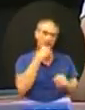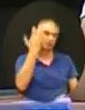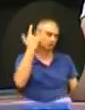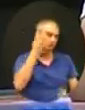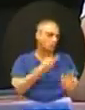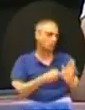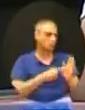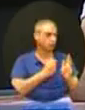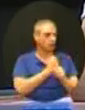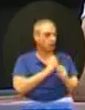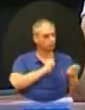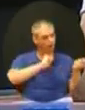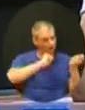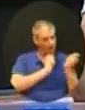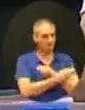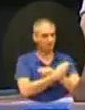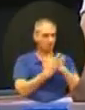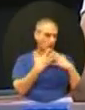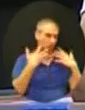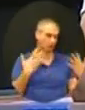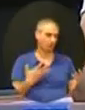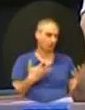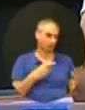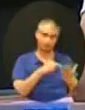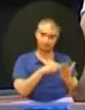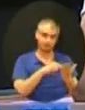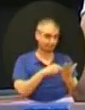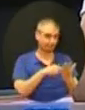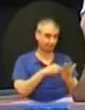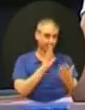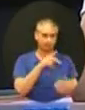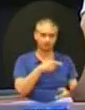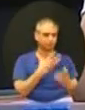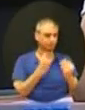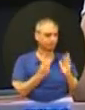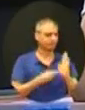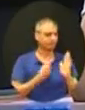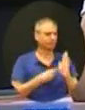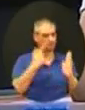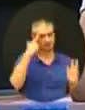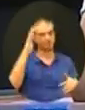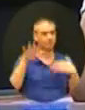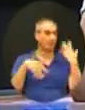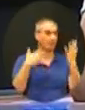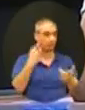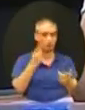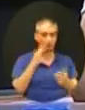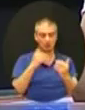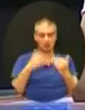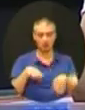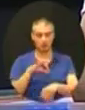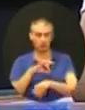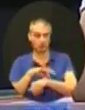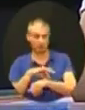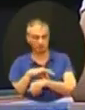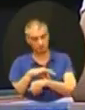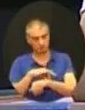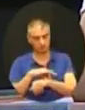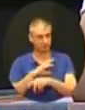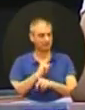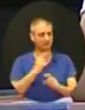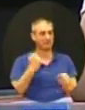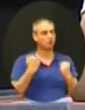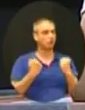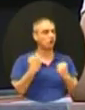זה דורש רפורמה מקיפה, כי יש פה הרבה פעמים בלבול בין נכות רפואית, אי